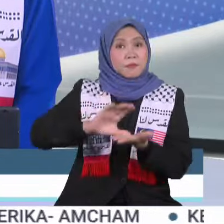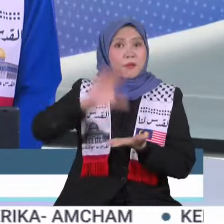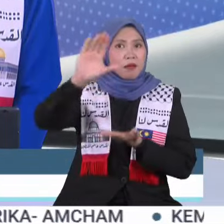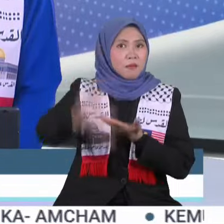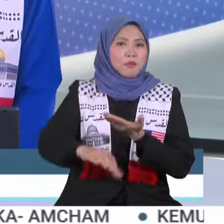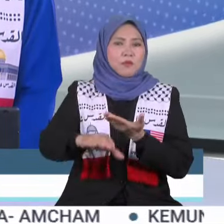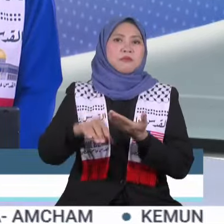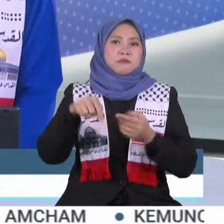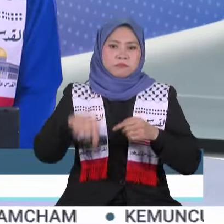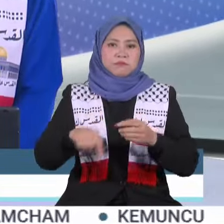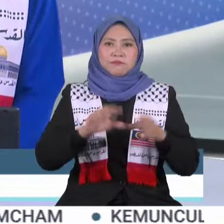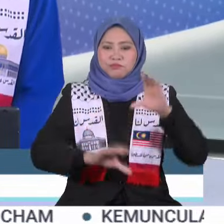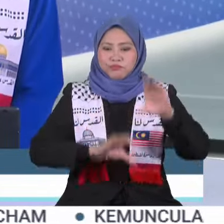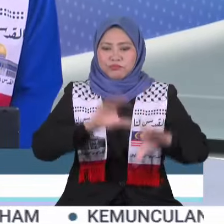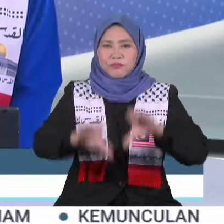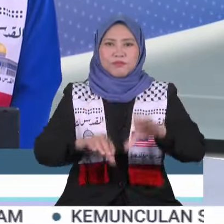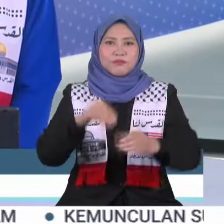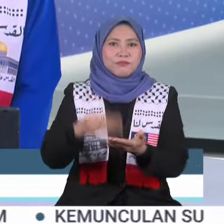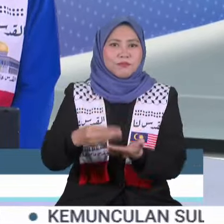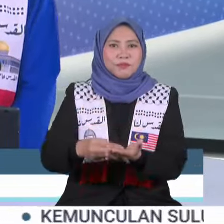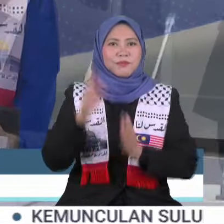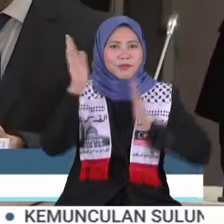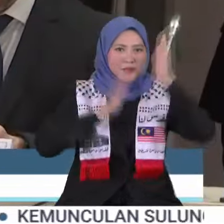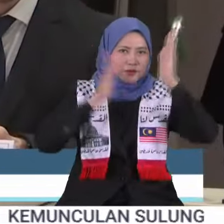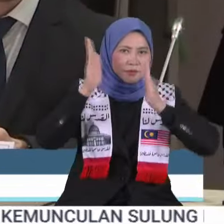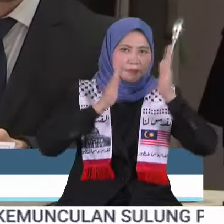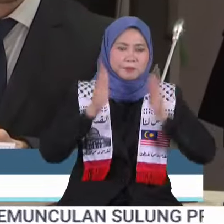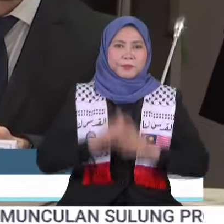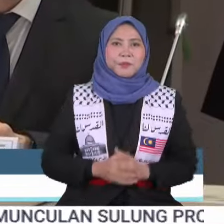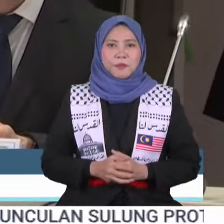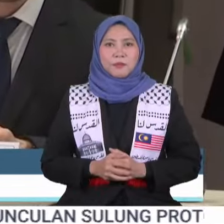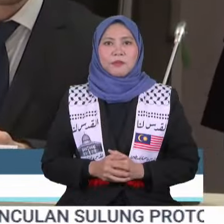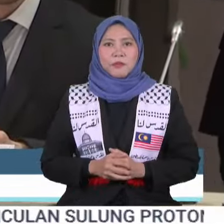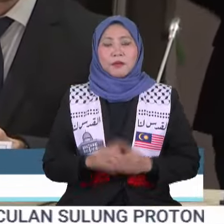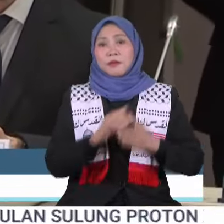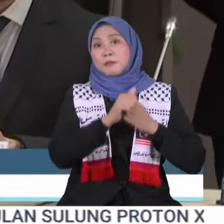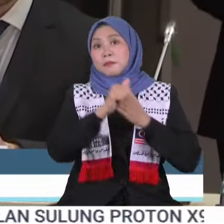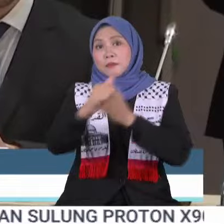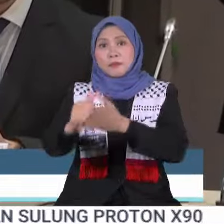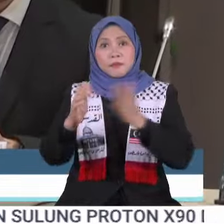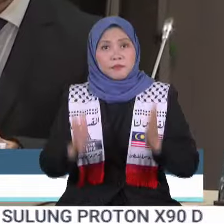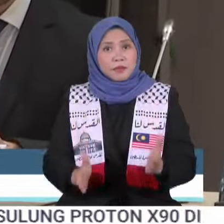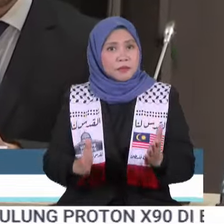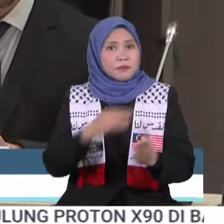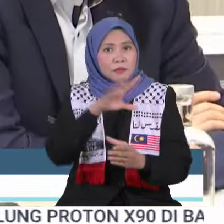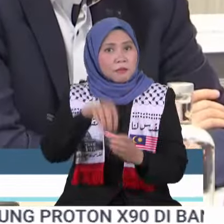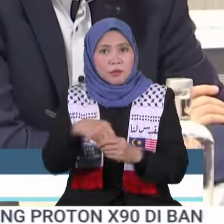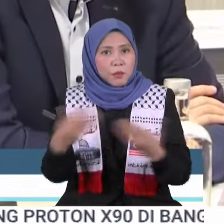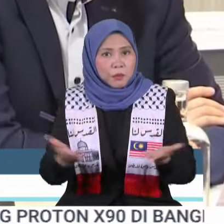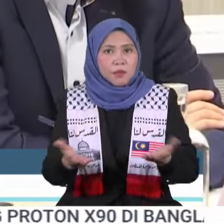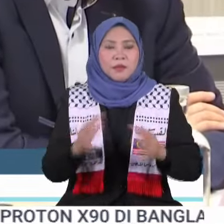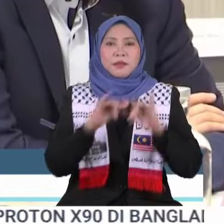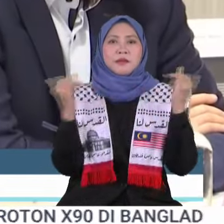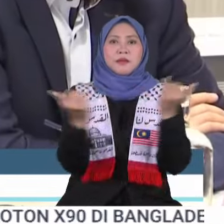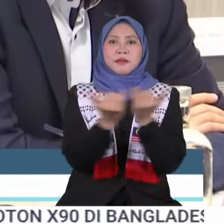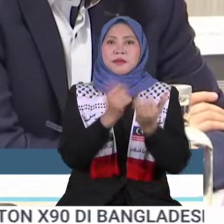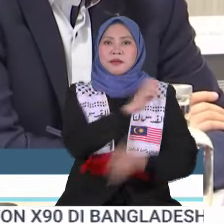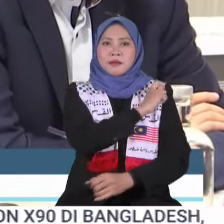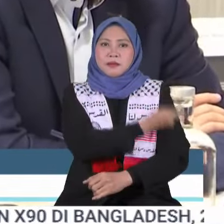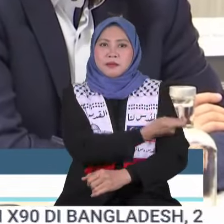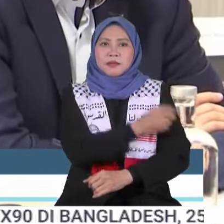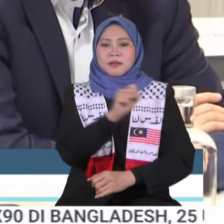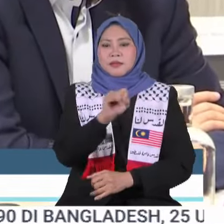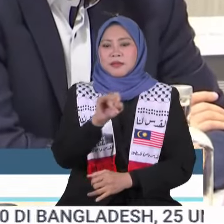signifikan di Malaysia antara pemimpin industri terlibat ialah Syarikat sektor tenaga